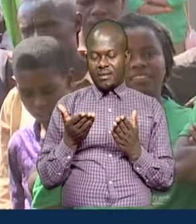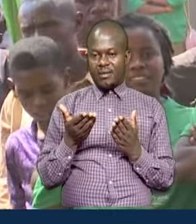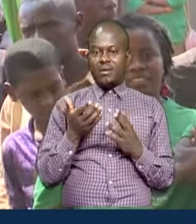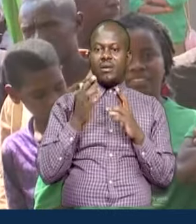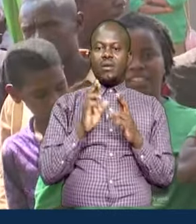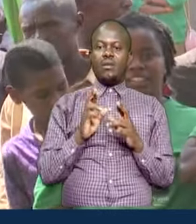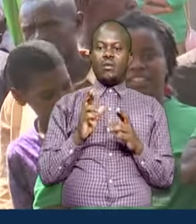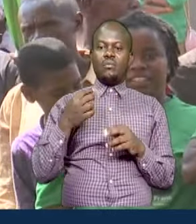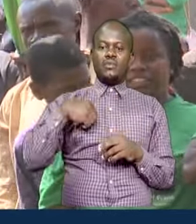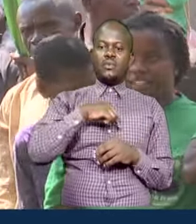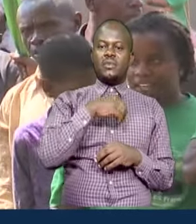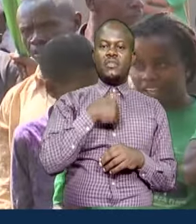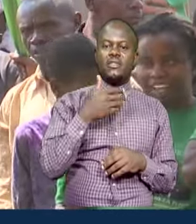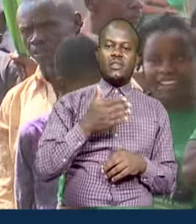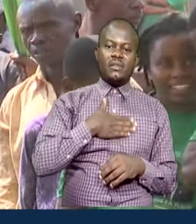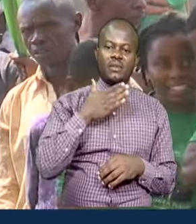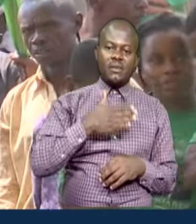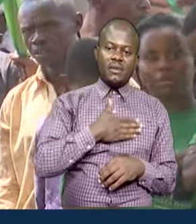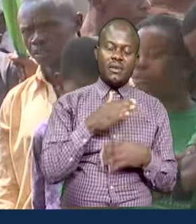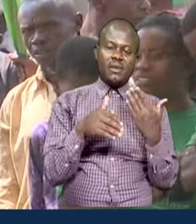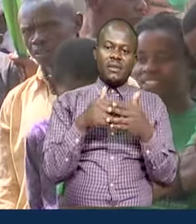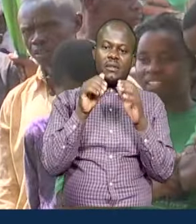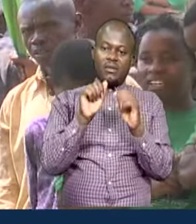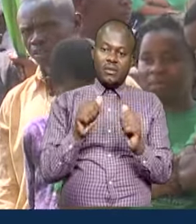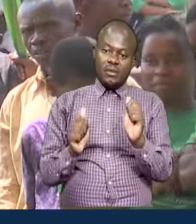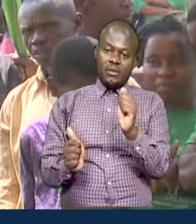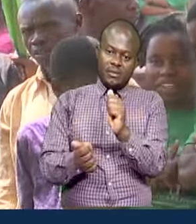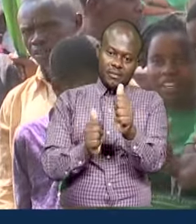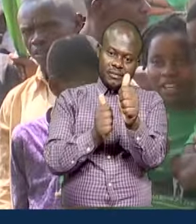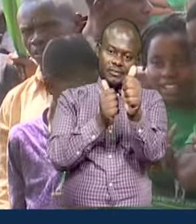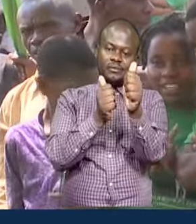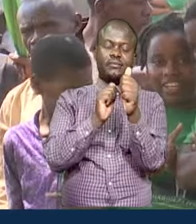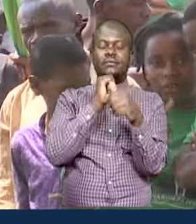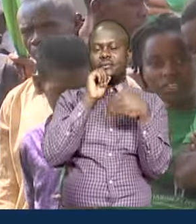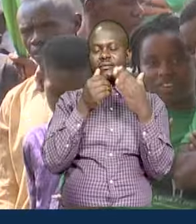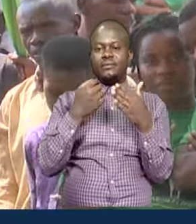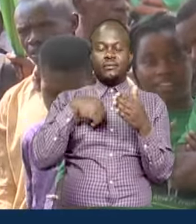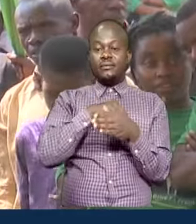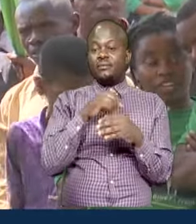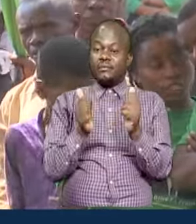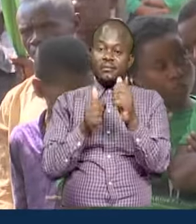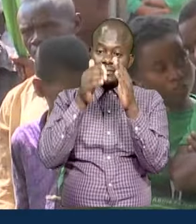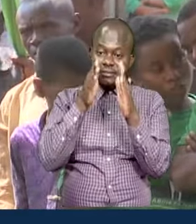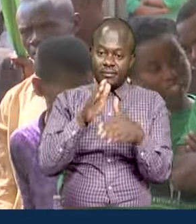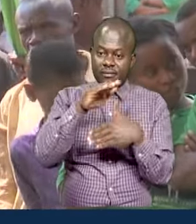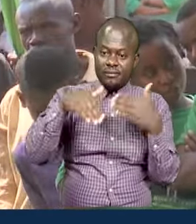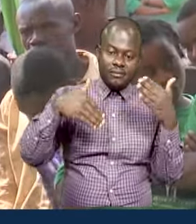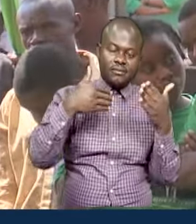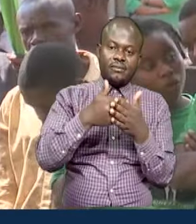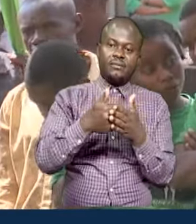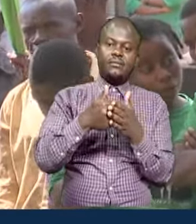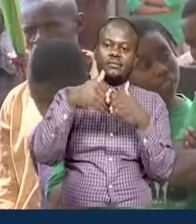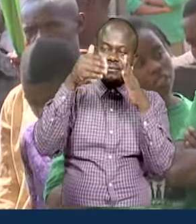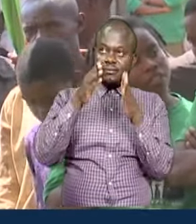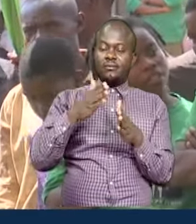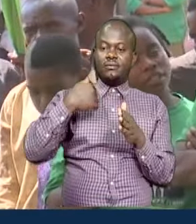ibyiringiro, dufite umunezero kuba dushobora kumujya inyuma. Ntabwo dupfuye kujya inyuma y'umuntu uwo ari we wese. Ni umuntu